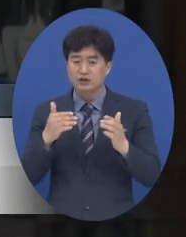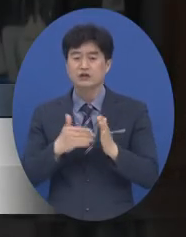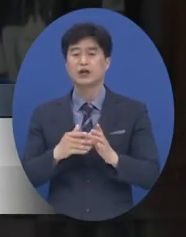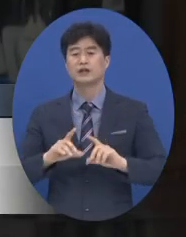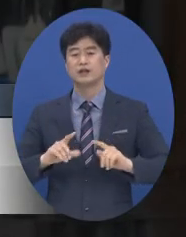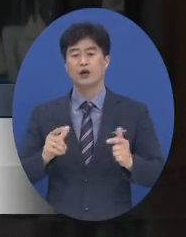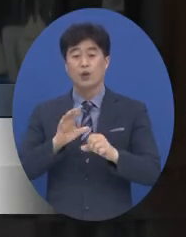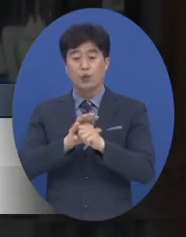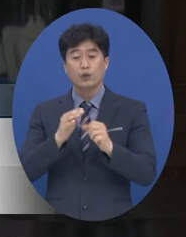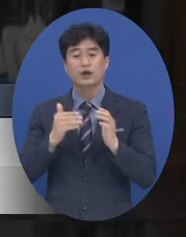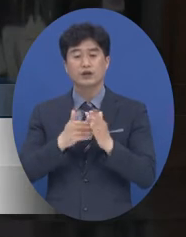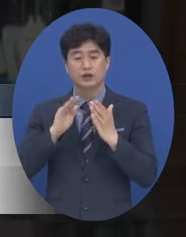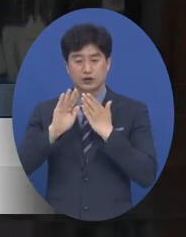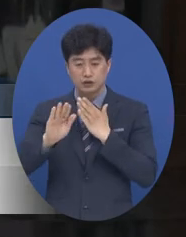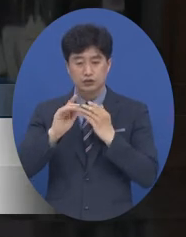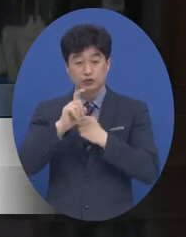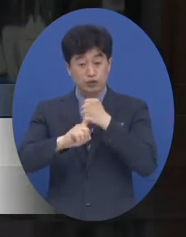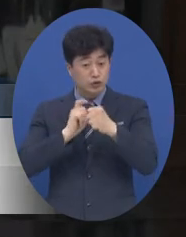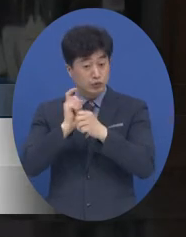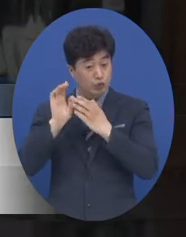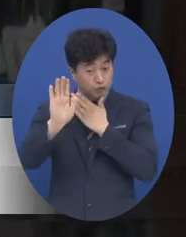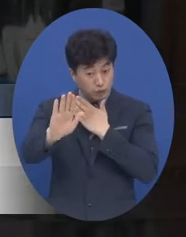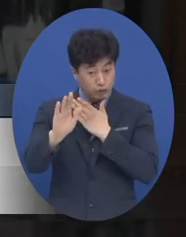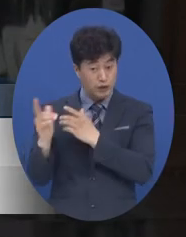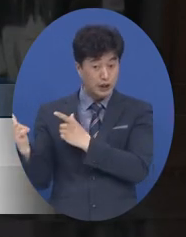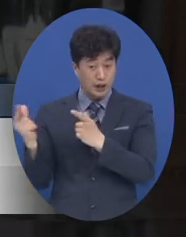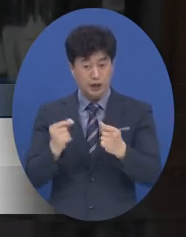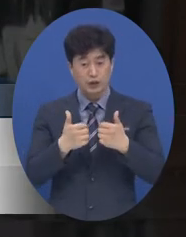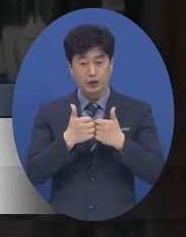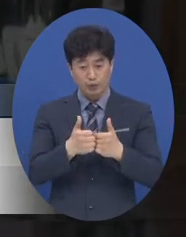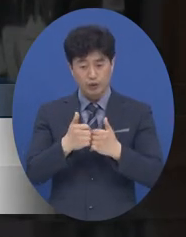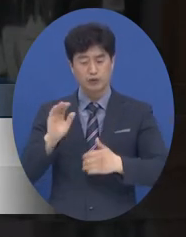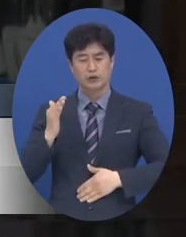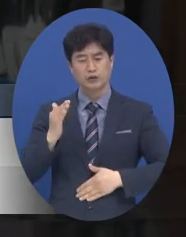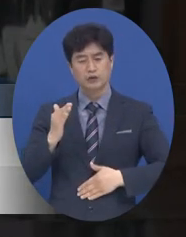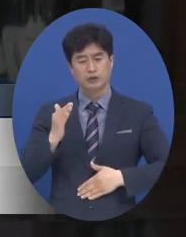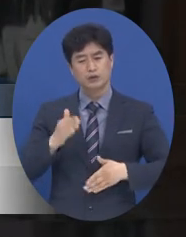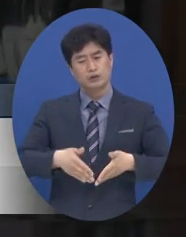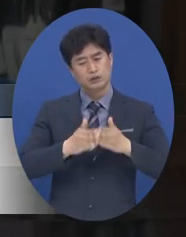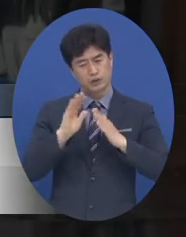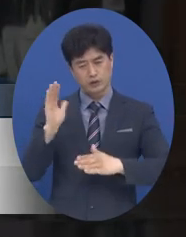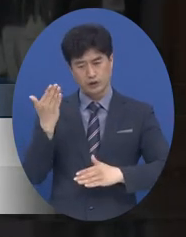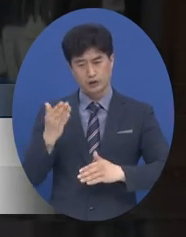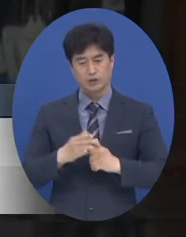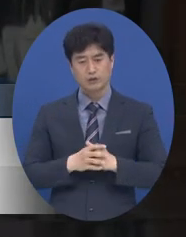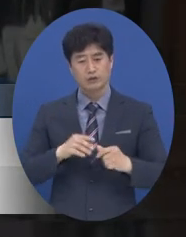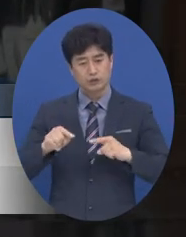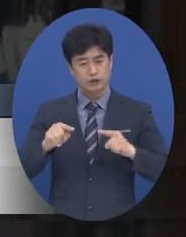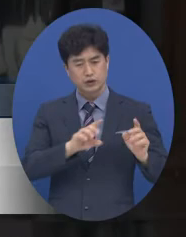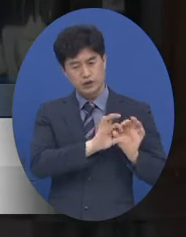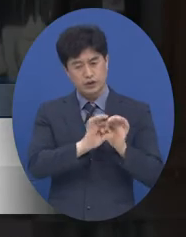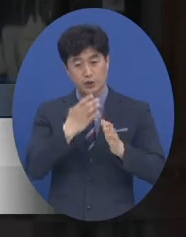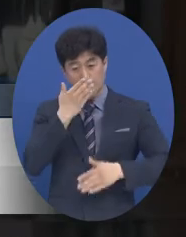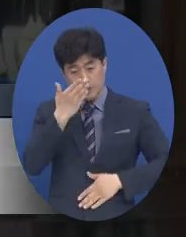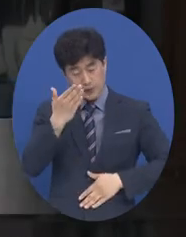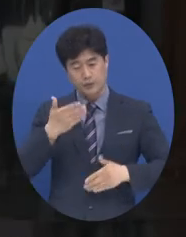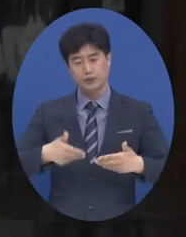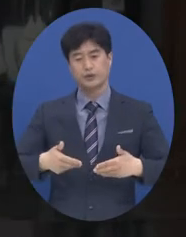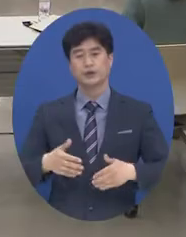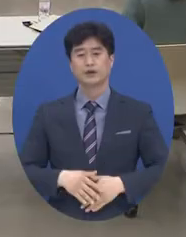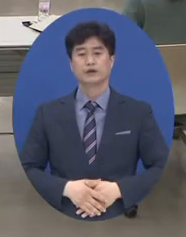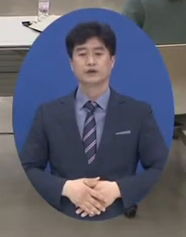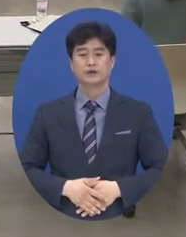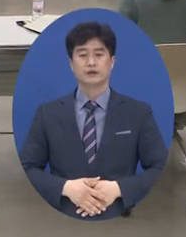아니라 코로나가 끝나고 10년 후에도 이런 논의가 되는 구조를 만들어야 되고 정책들이 지속 가능해야